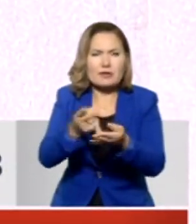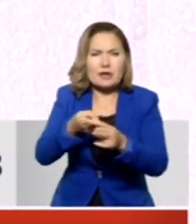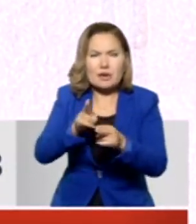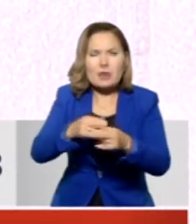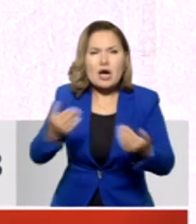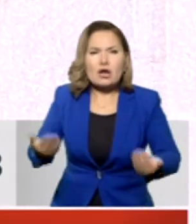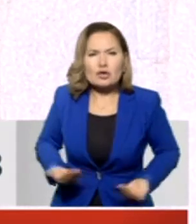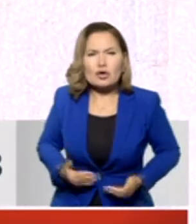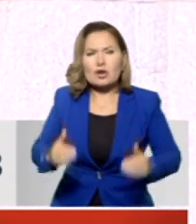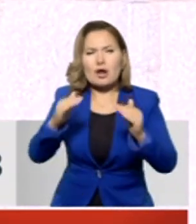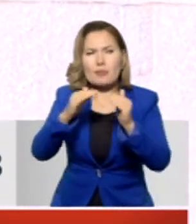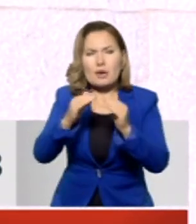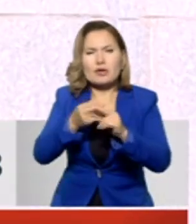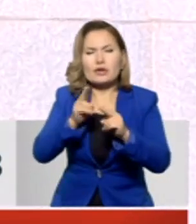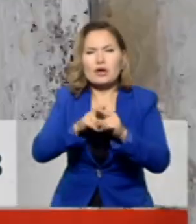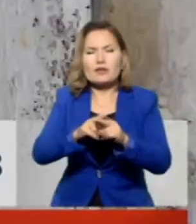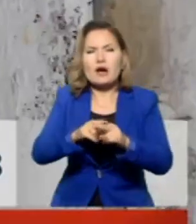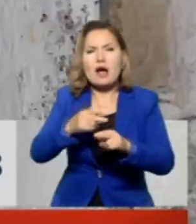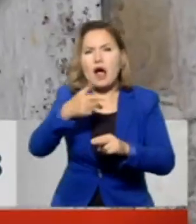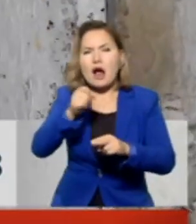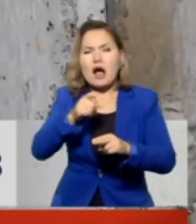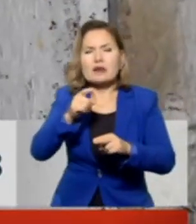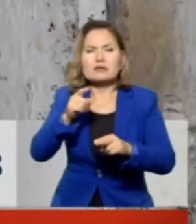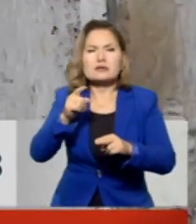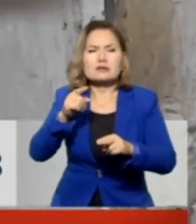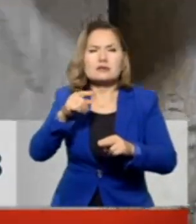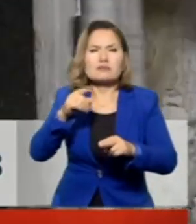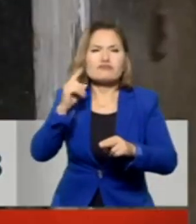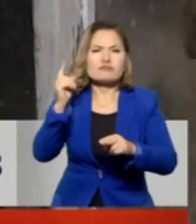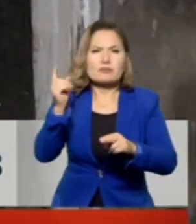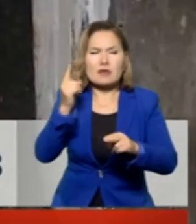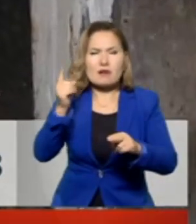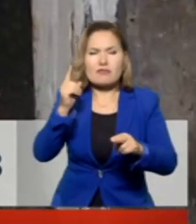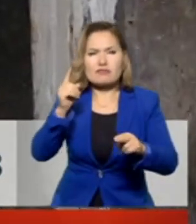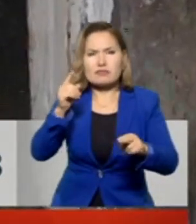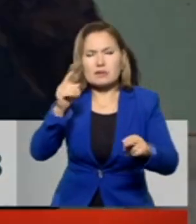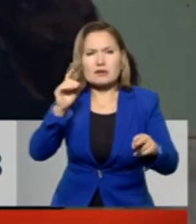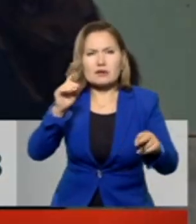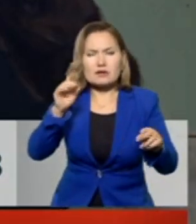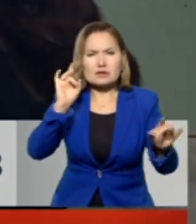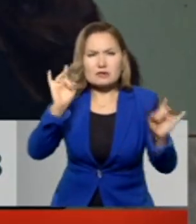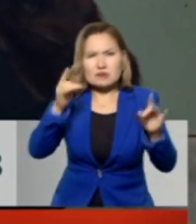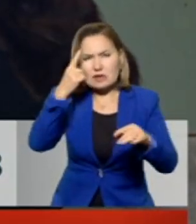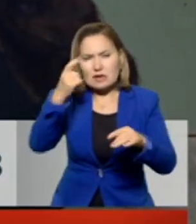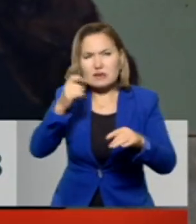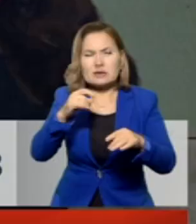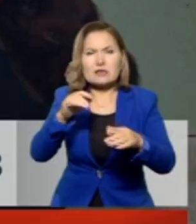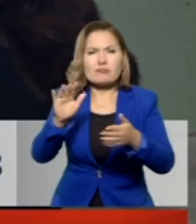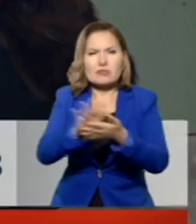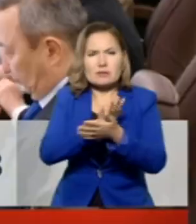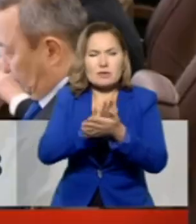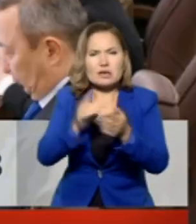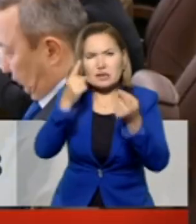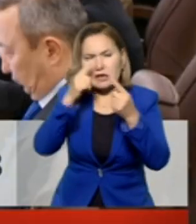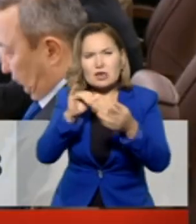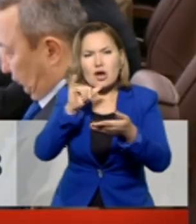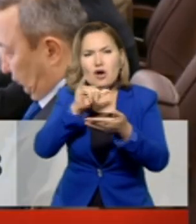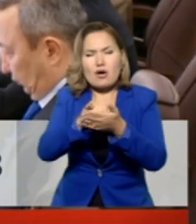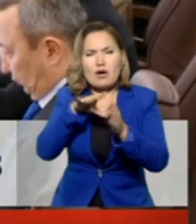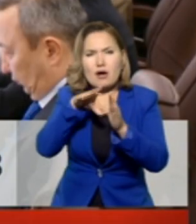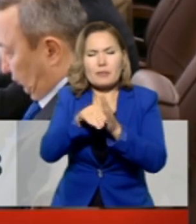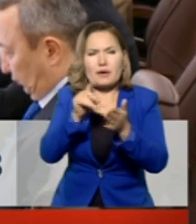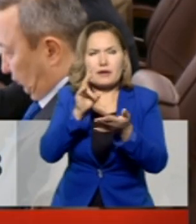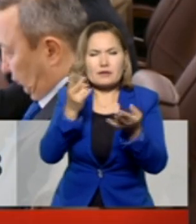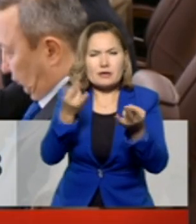тұрып жатқан үйге улы газ датчиктерін тегін орнату керек, деді премьер-министр. Алайда